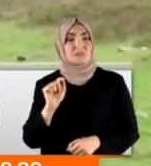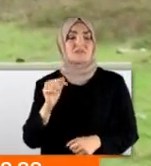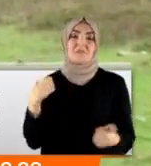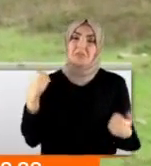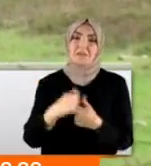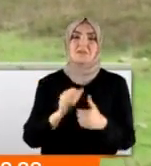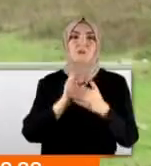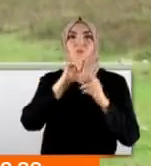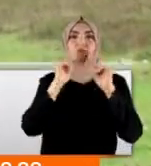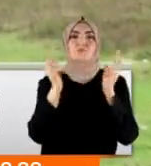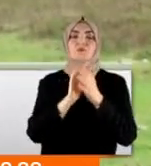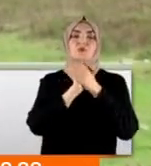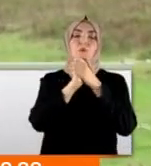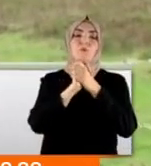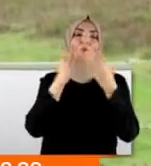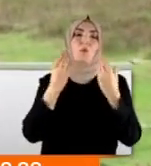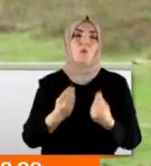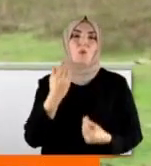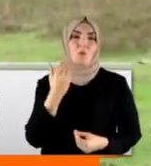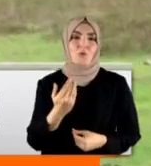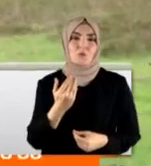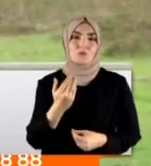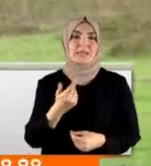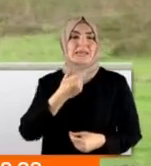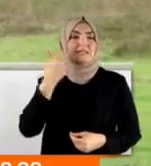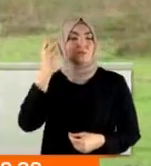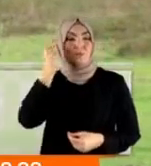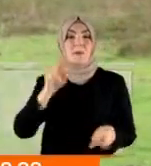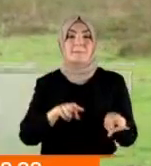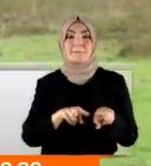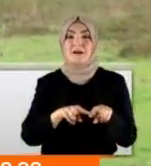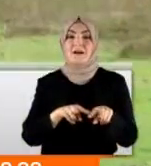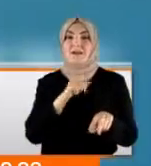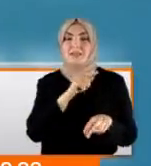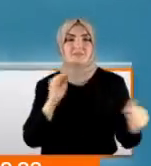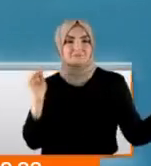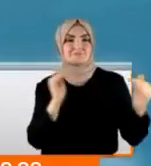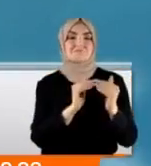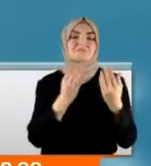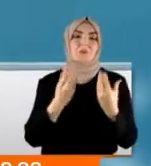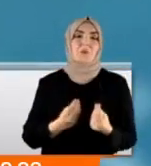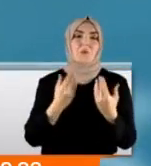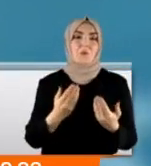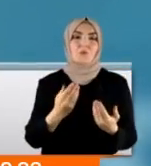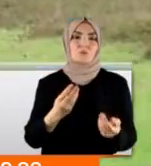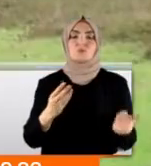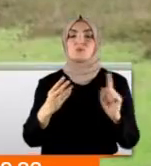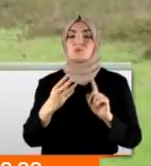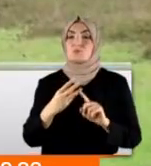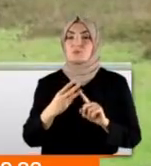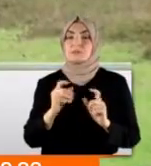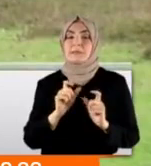1 efsanesi Michael Schumacher'i yakaladı. Hamilton'ın yanında 2. sırada Sergio Perez, 3. sıradaysa